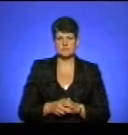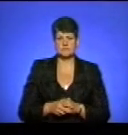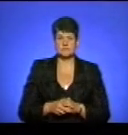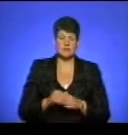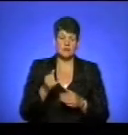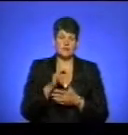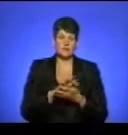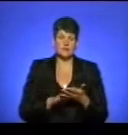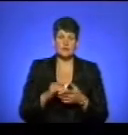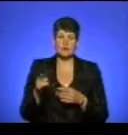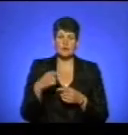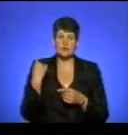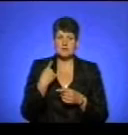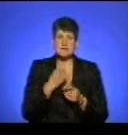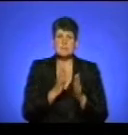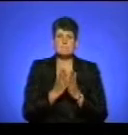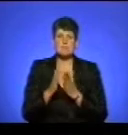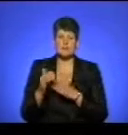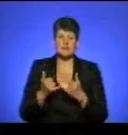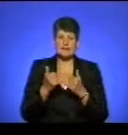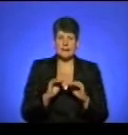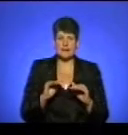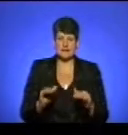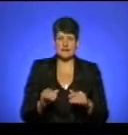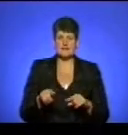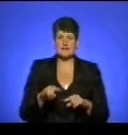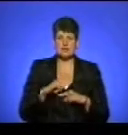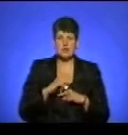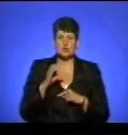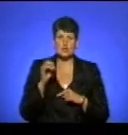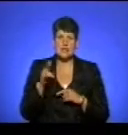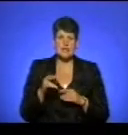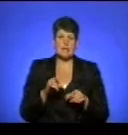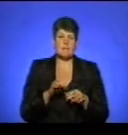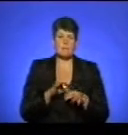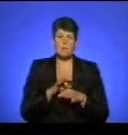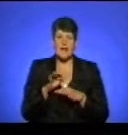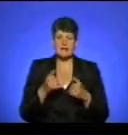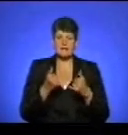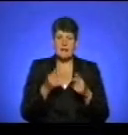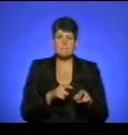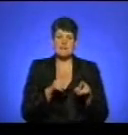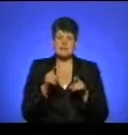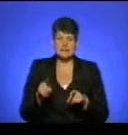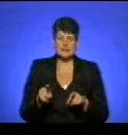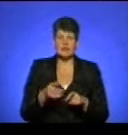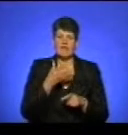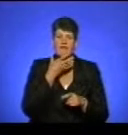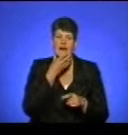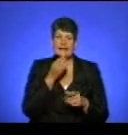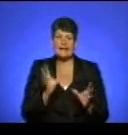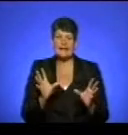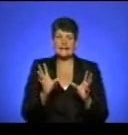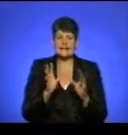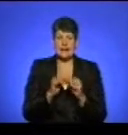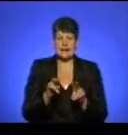Йдемо далі. У Тернопільській обласній бібліотеці для дітей фінішував соціальний проект для переселенців, які проживають у Тернополі «Файне єднає».